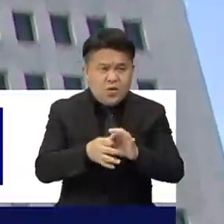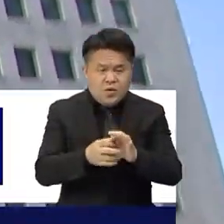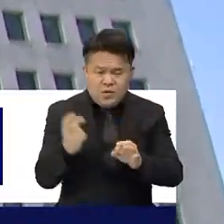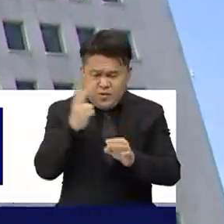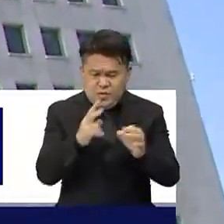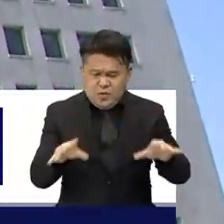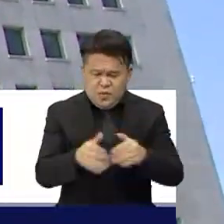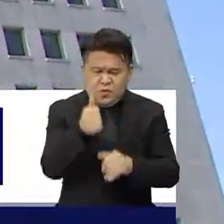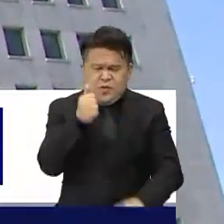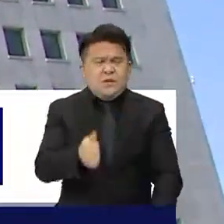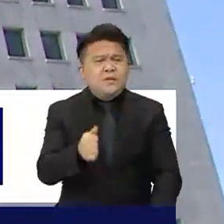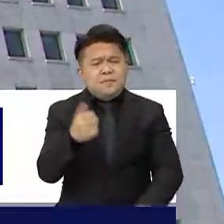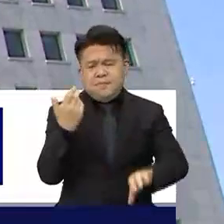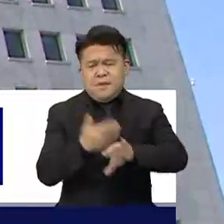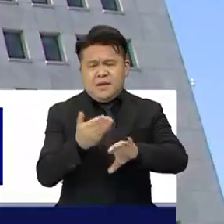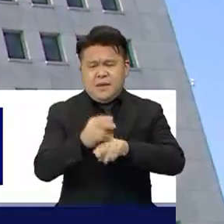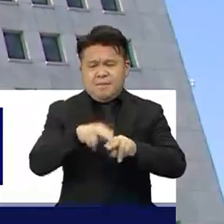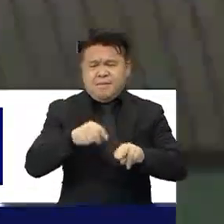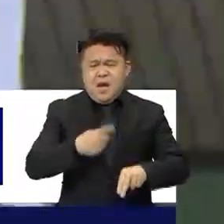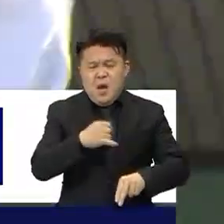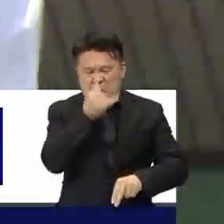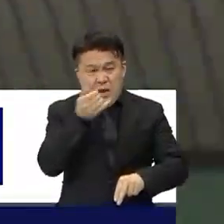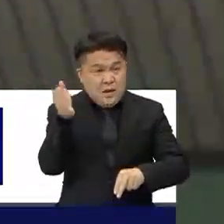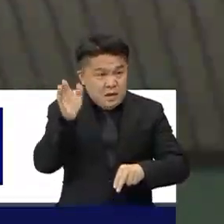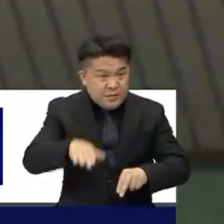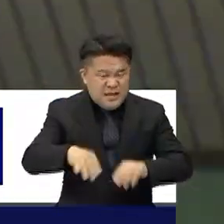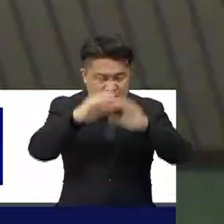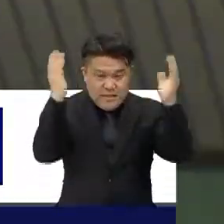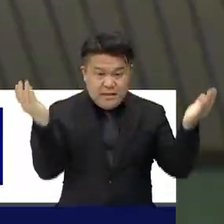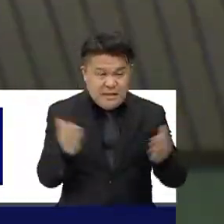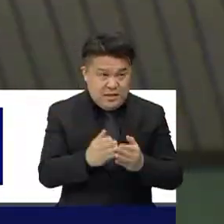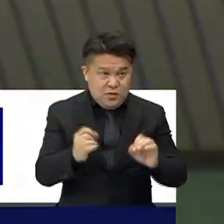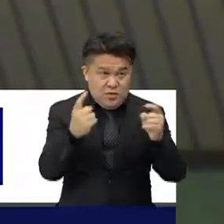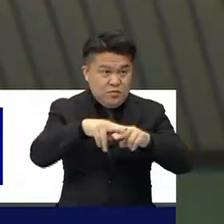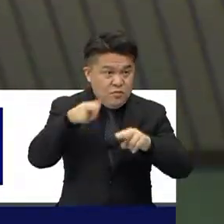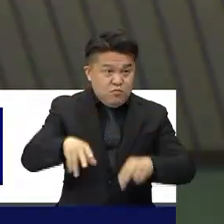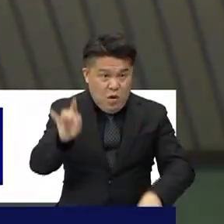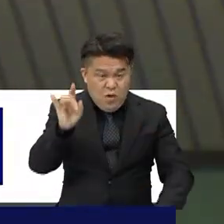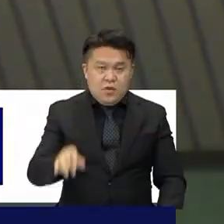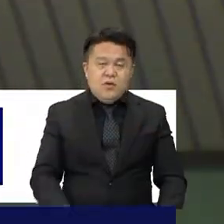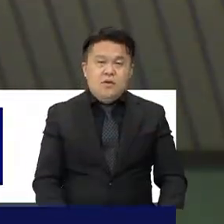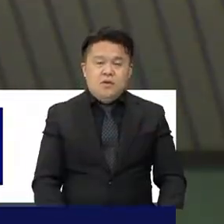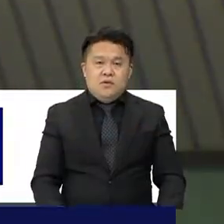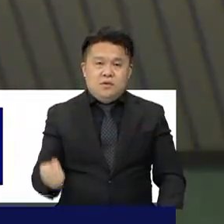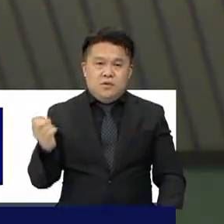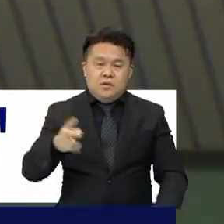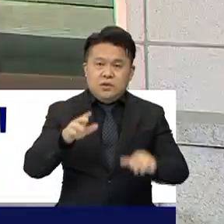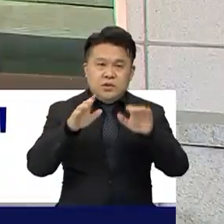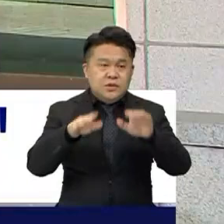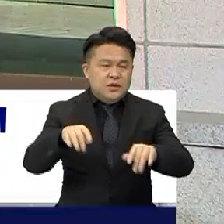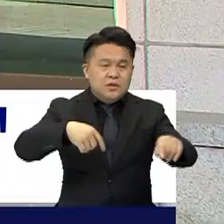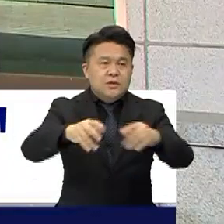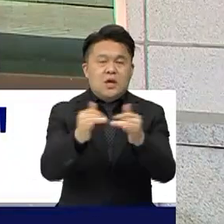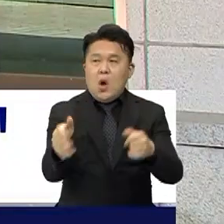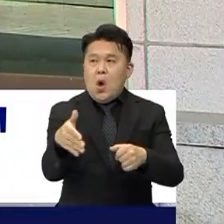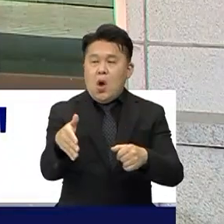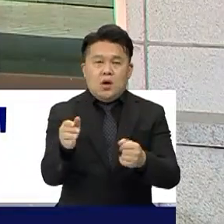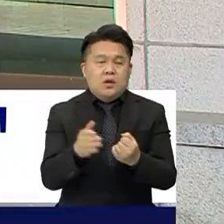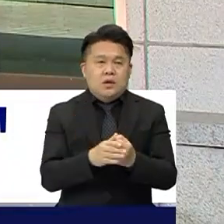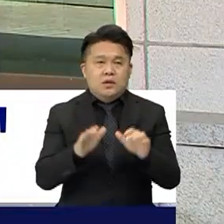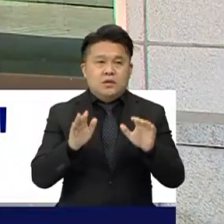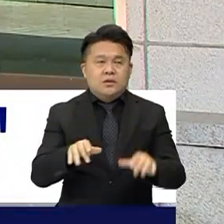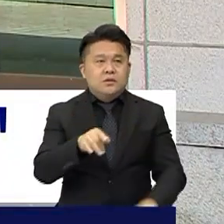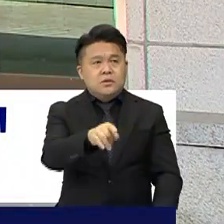반발해 사직한 적은 있지만 지도부 전체가 사퇴한 건 처음입니다. 수뇌부 공백 상태인 대검은 중재안에